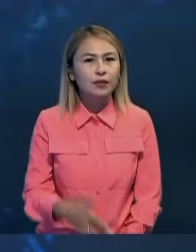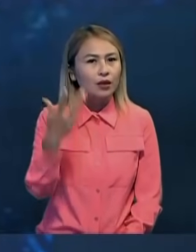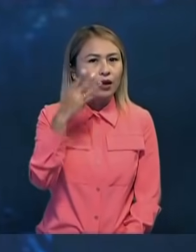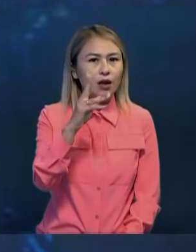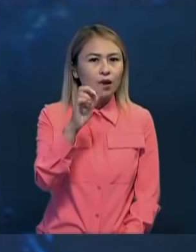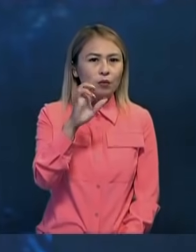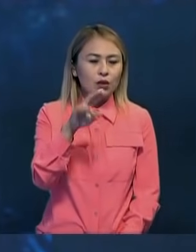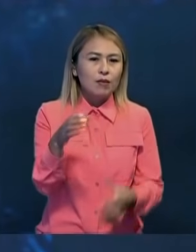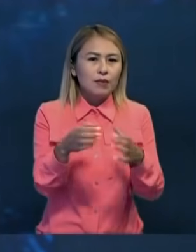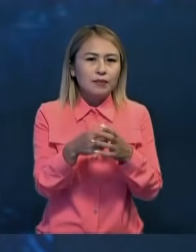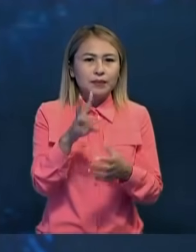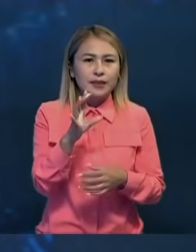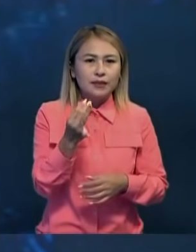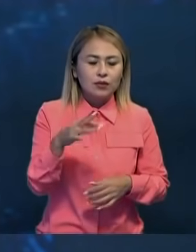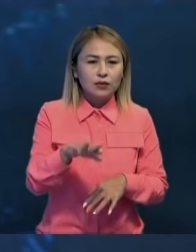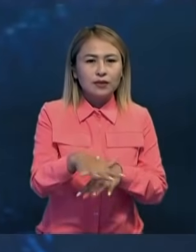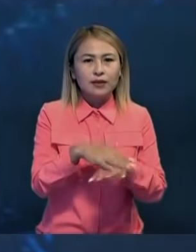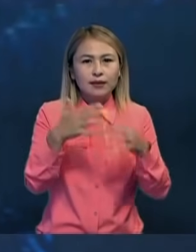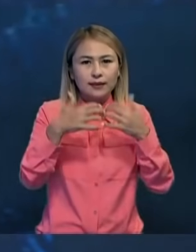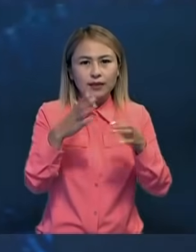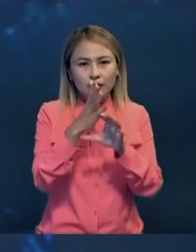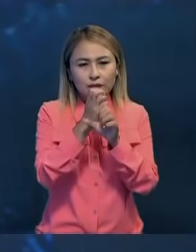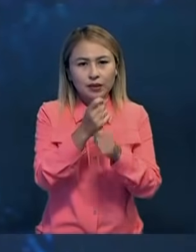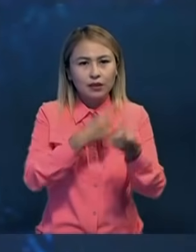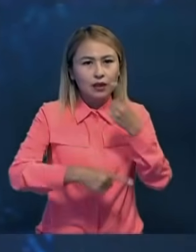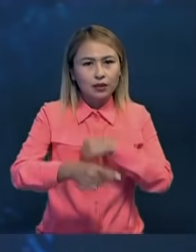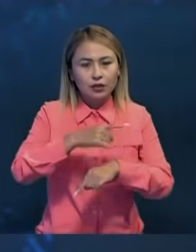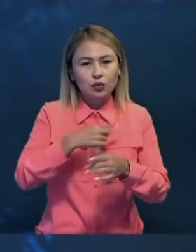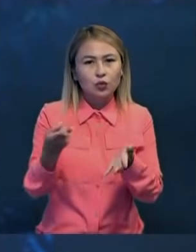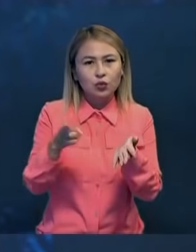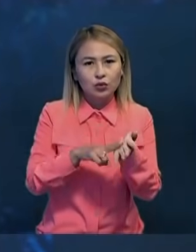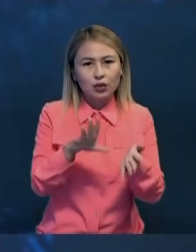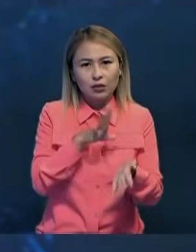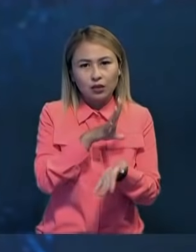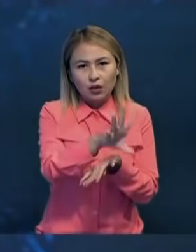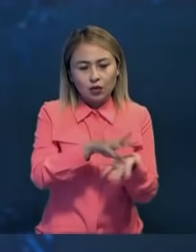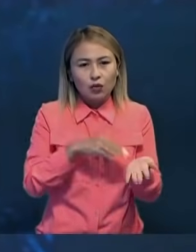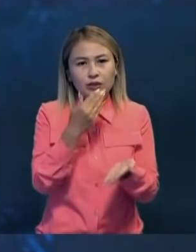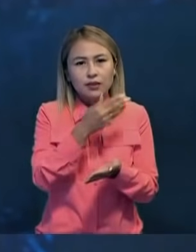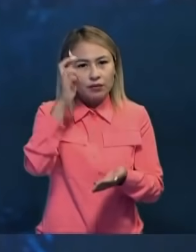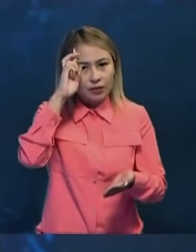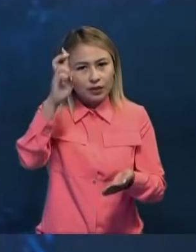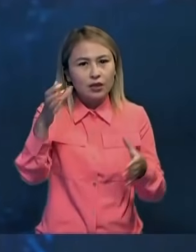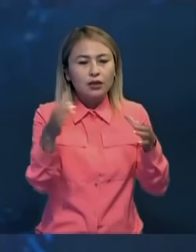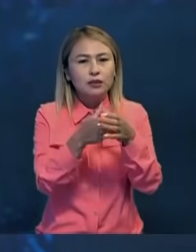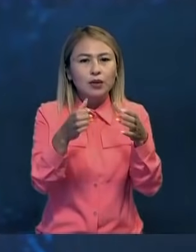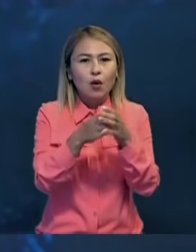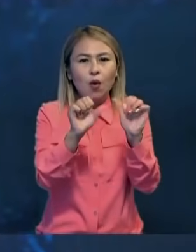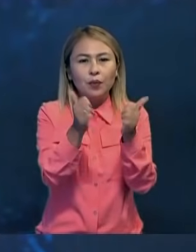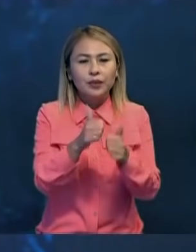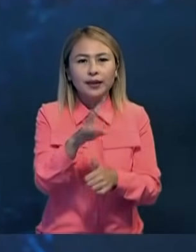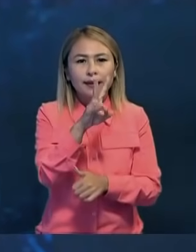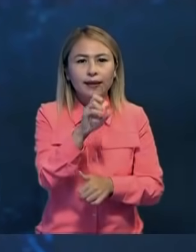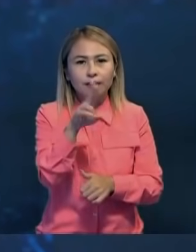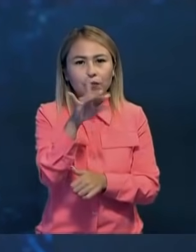АқШ Кабулдағы дипломатиялық миссия өкілдерінің санын қысқартып, елге қайтатындарын көшіріп алды. Бұл туралы осы елдің мемлекеттік